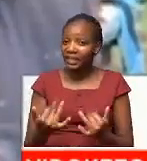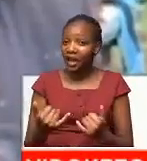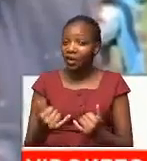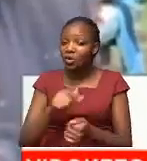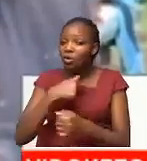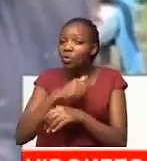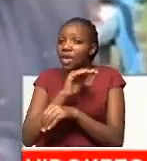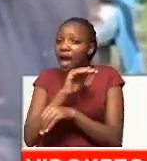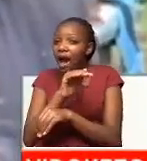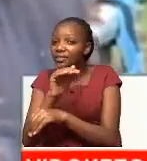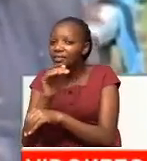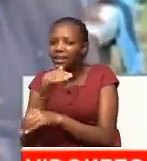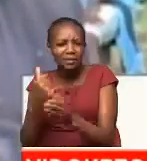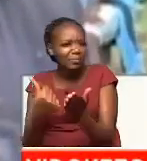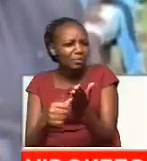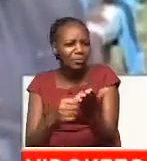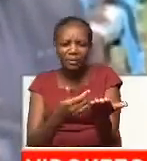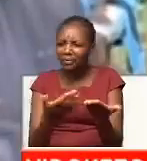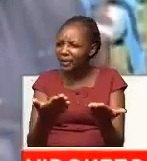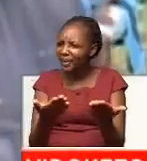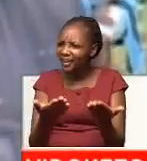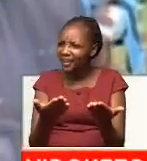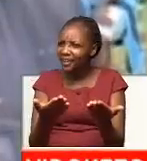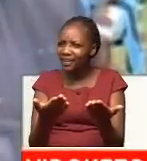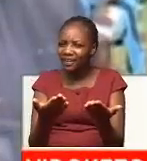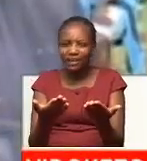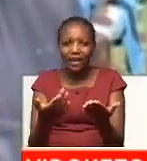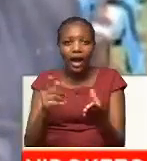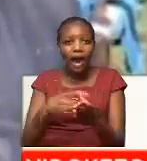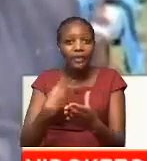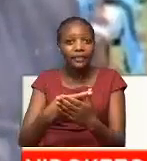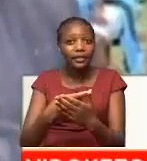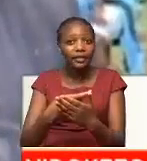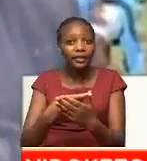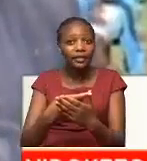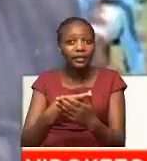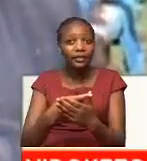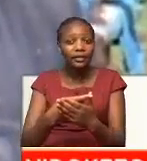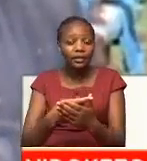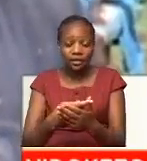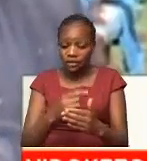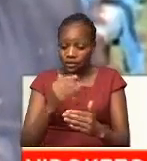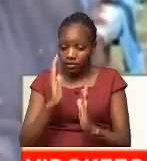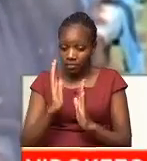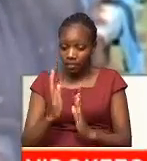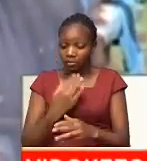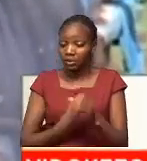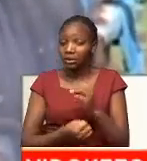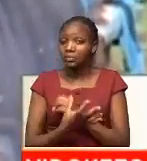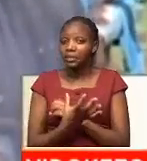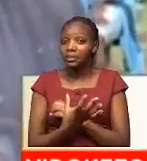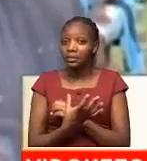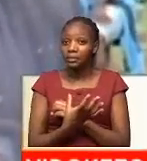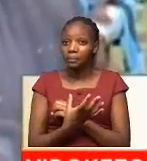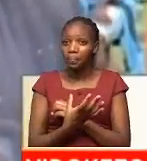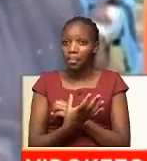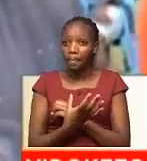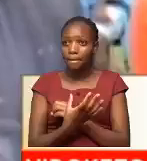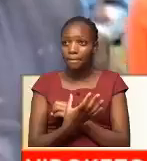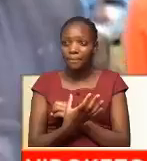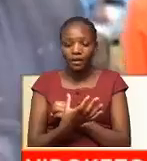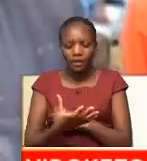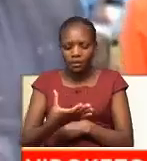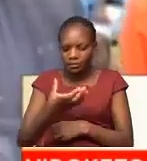kuulizia shida huenda ilitokea wapi ama ilikuwa nini, na tukaeleza na yule alikuwa karibu na yeye. Alikosa